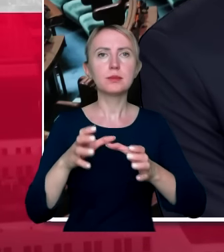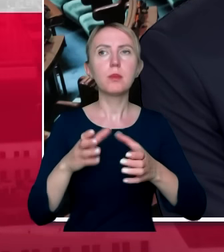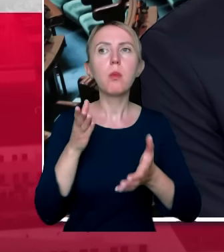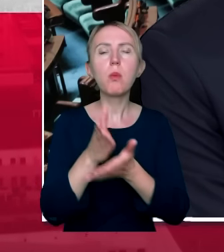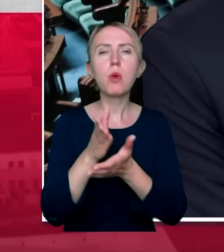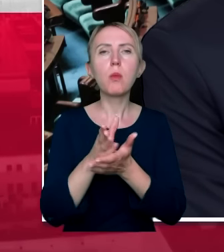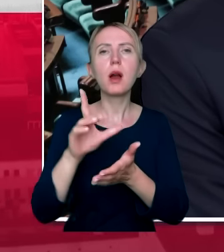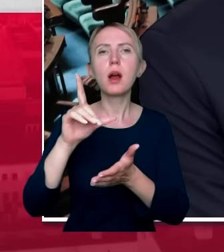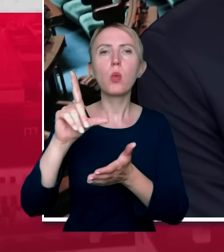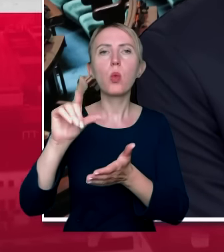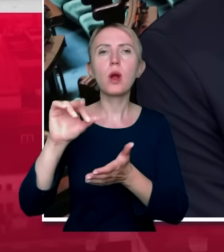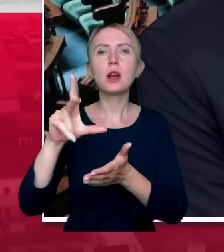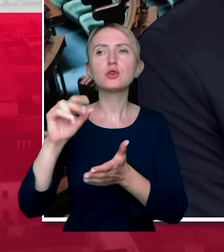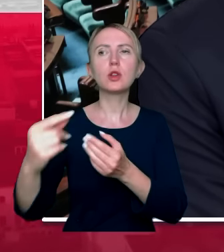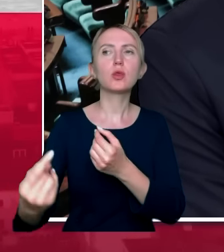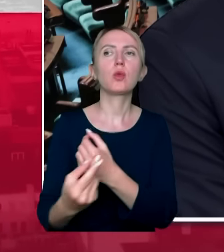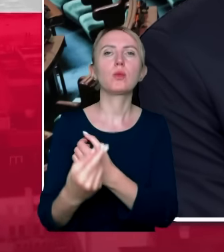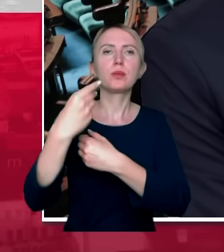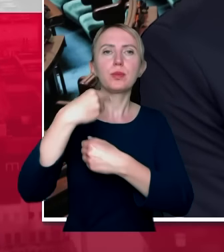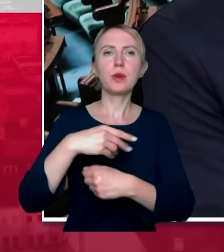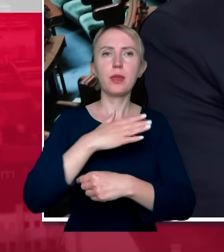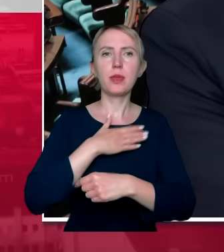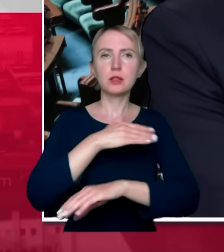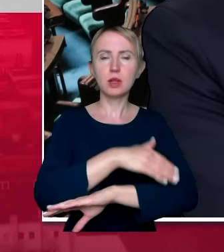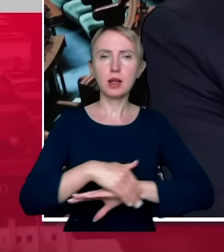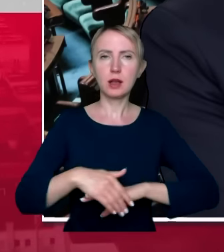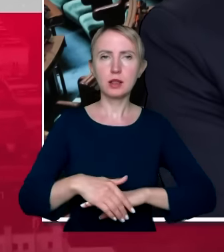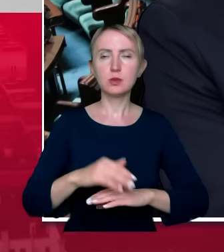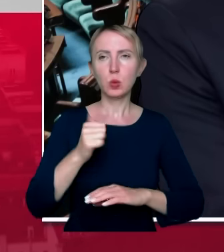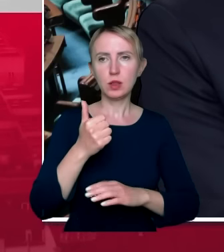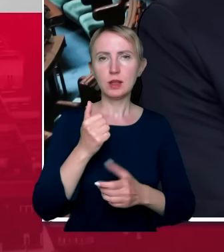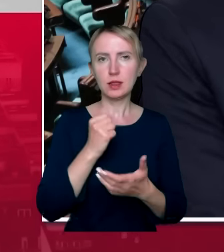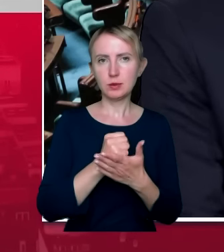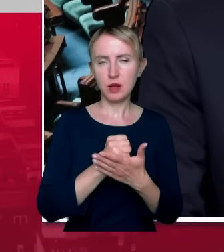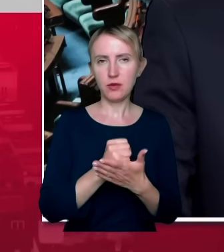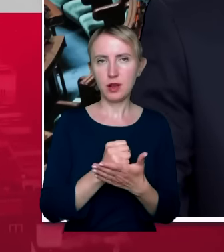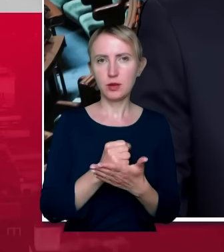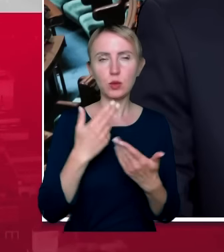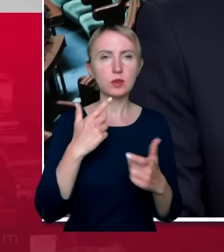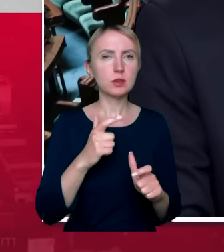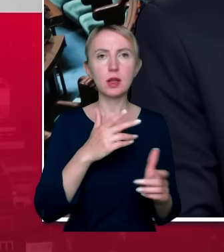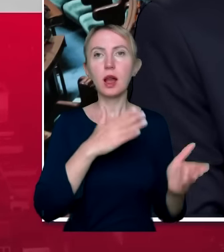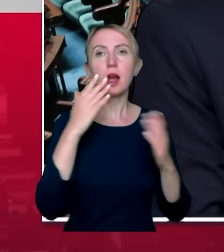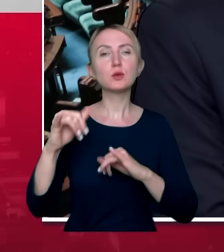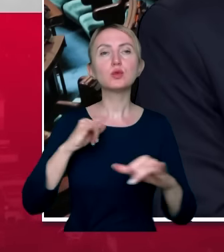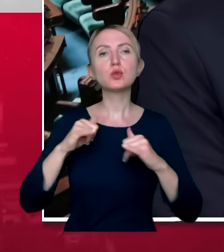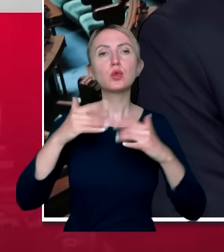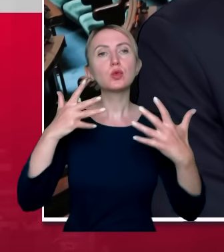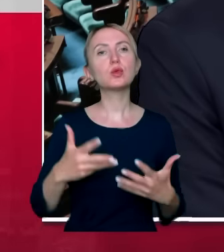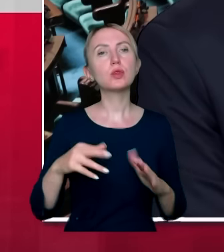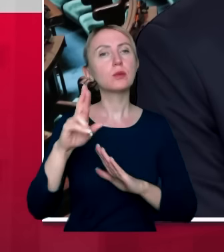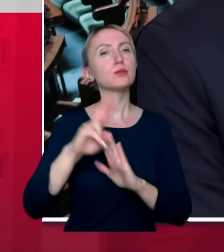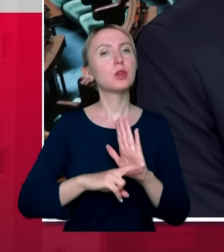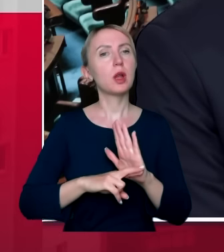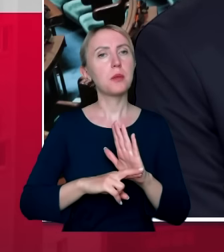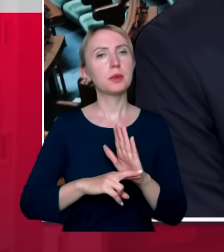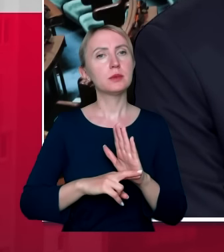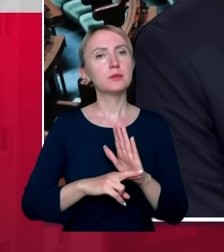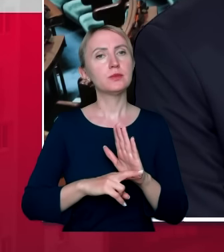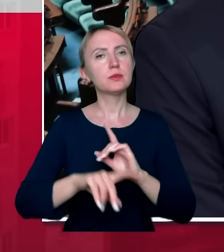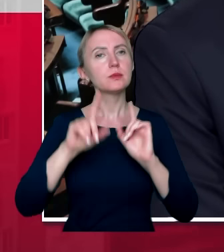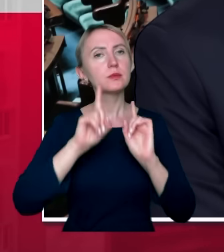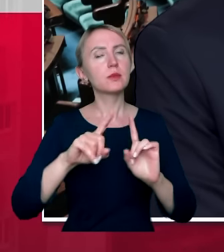Łukaszenki infiltrować naszą granicę. To jest jedna strona medalu i to się nic nie dzieje, a z drugiej strony rząd chce mieć przepisy, żeby no de facto